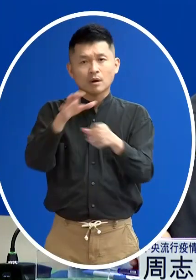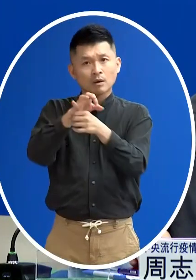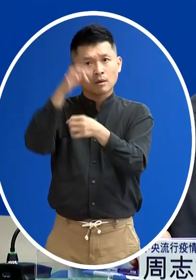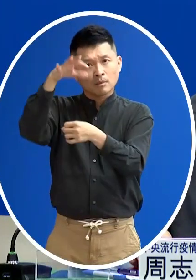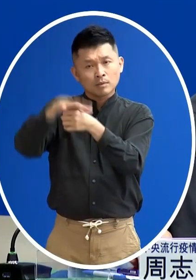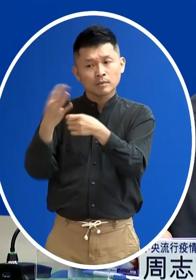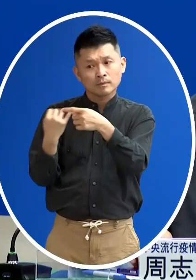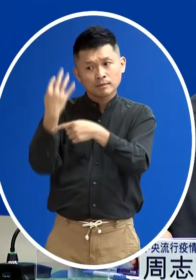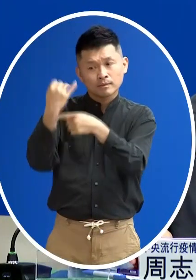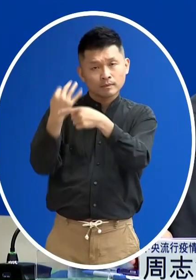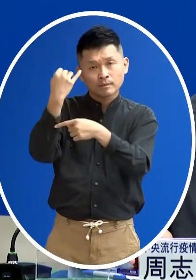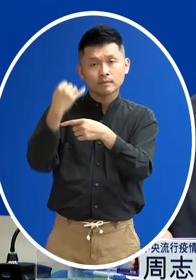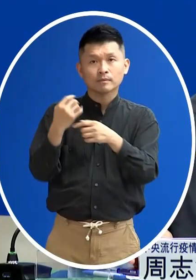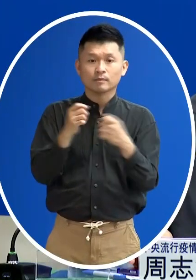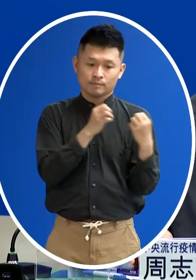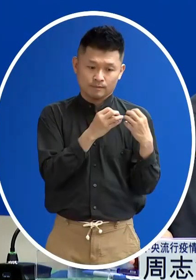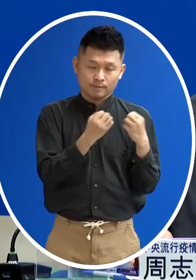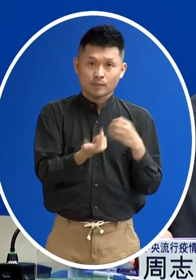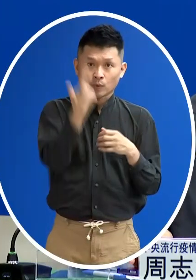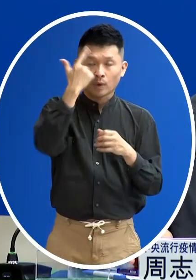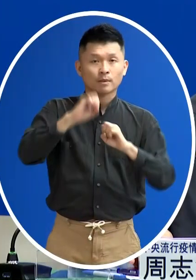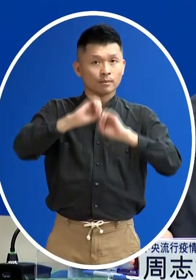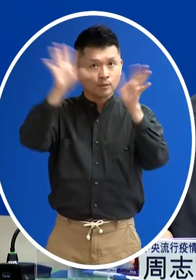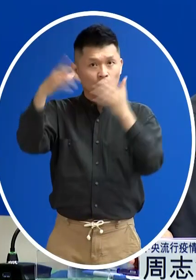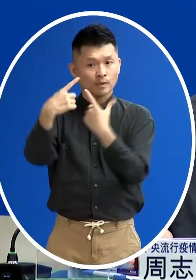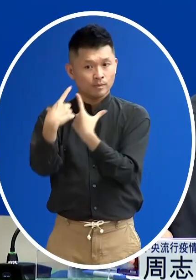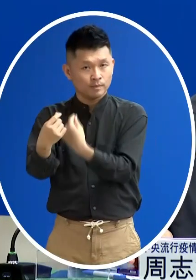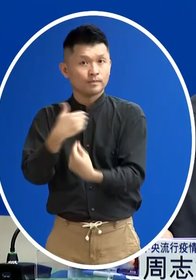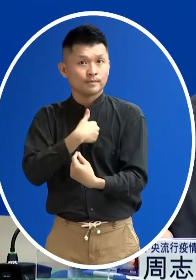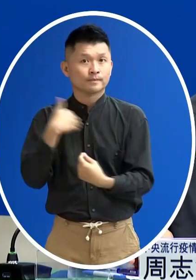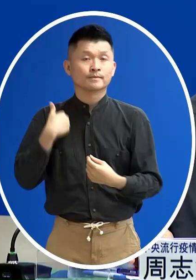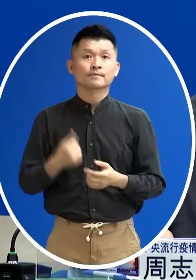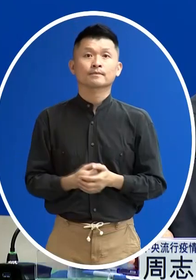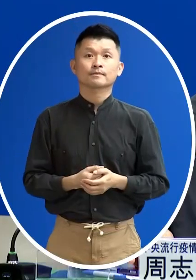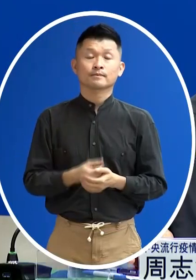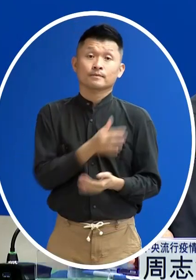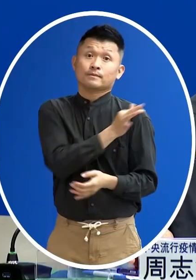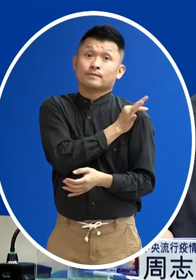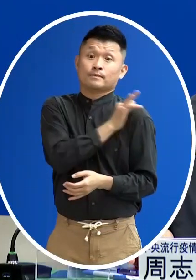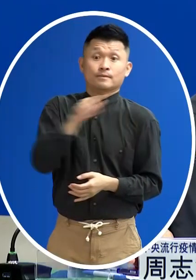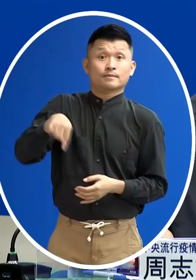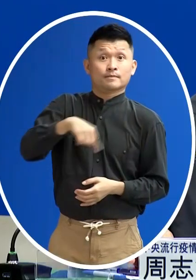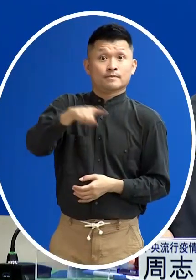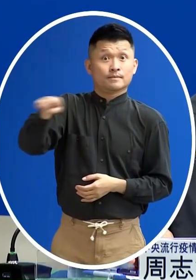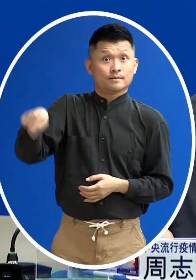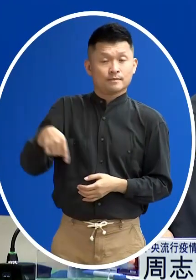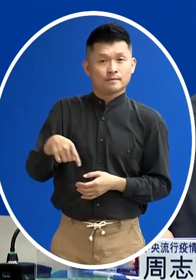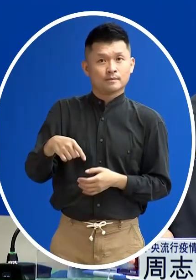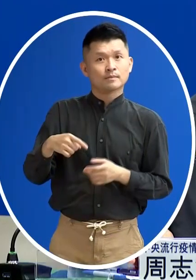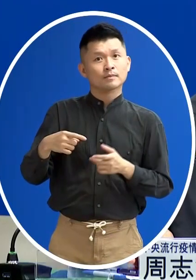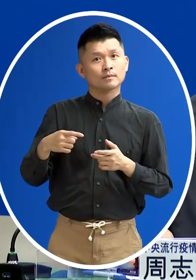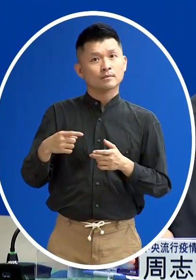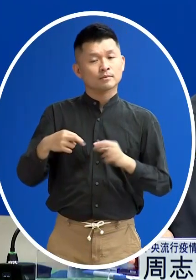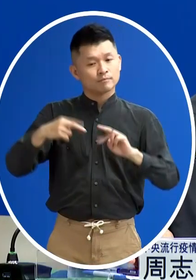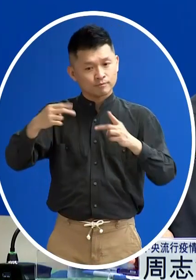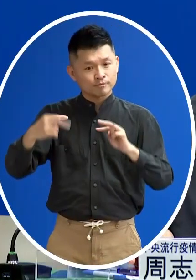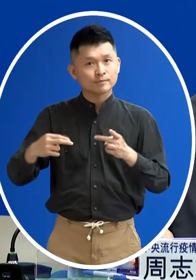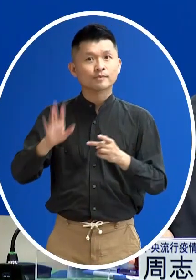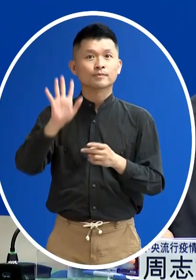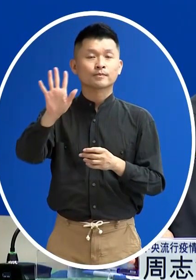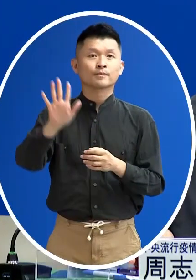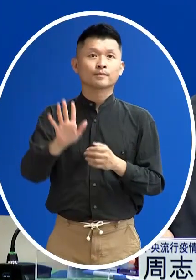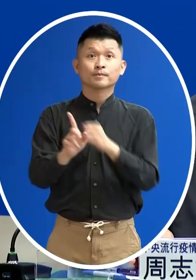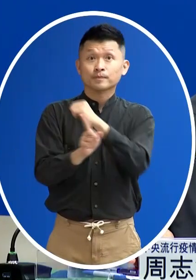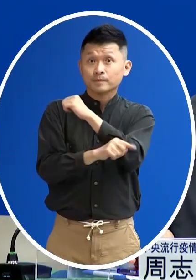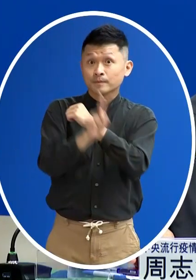做讨论，尽快来公布给大家作为依循。所以在这个护理人员的部分，我们有做以上的这些调整。那最后